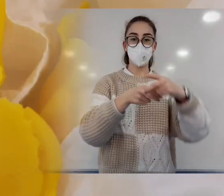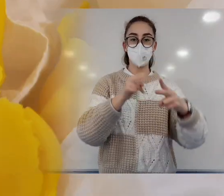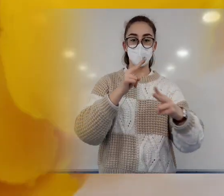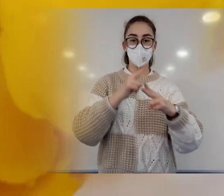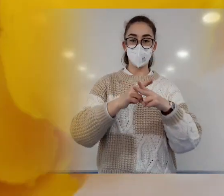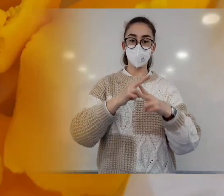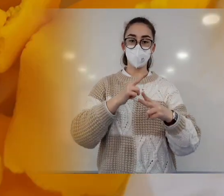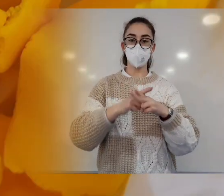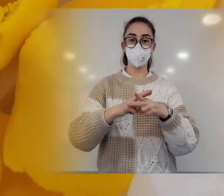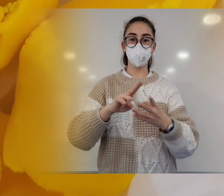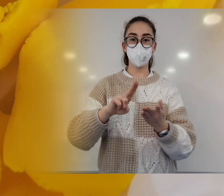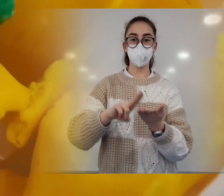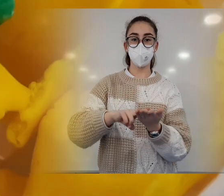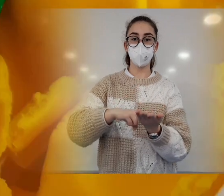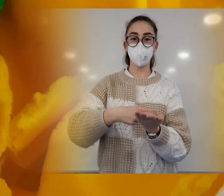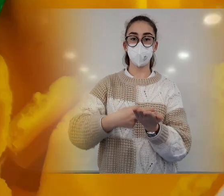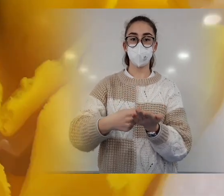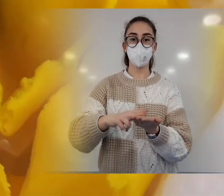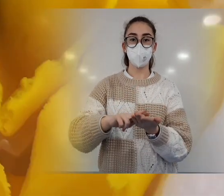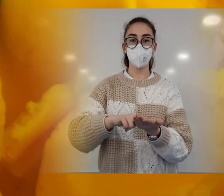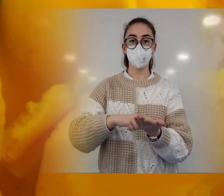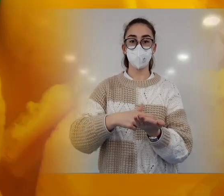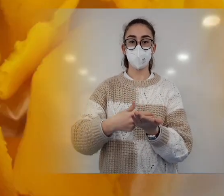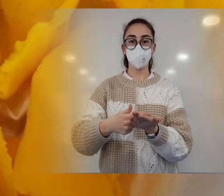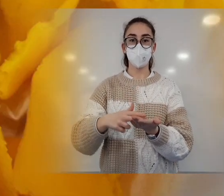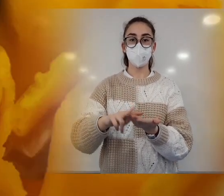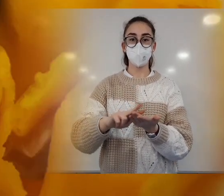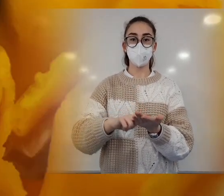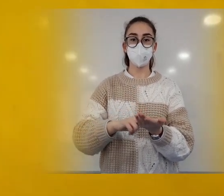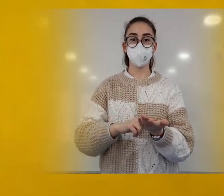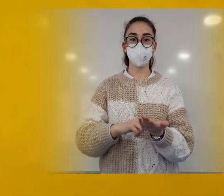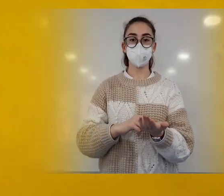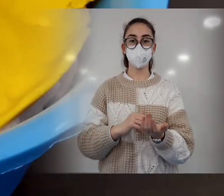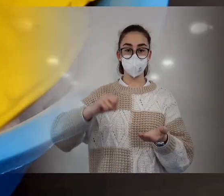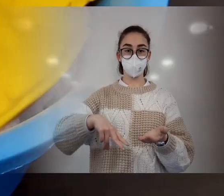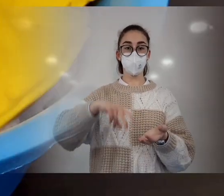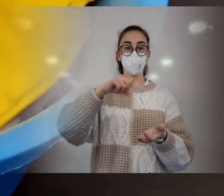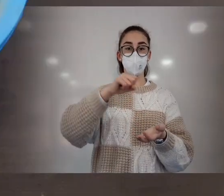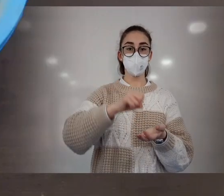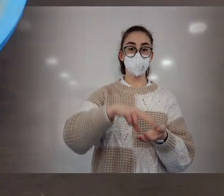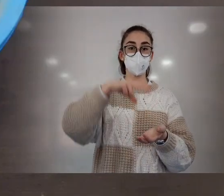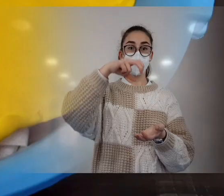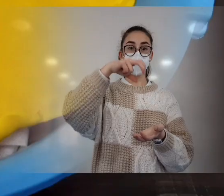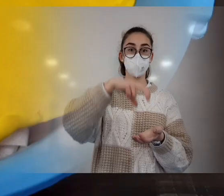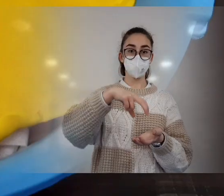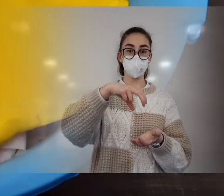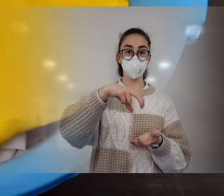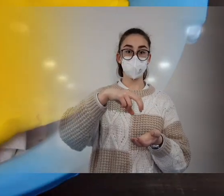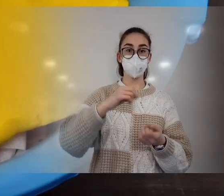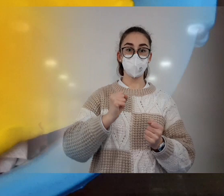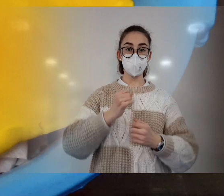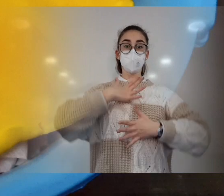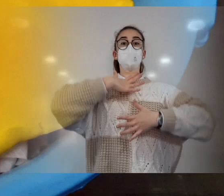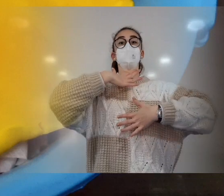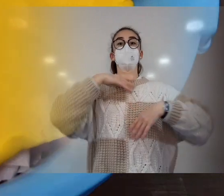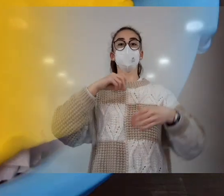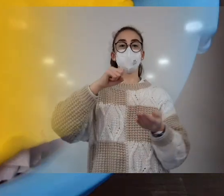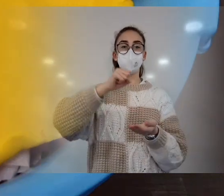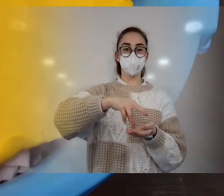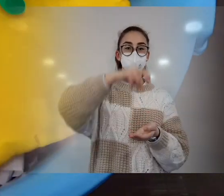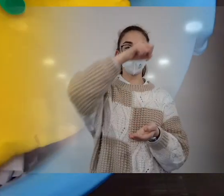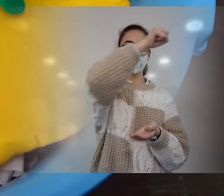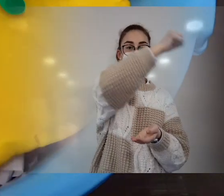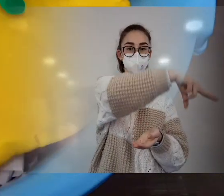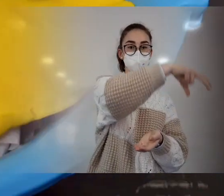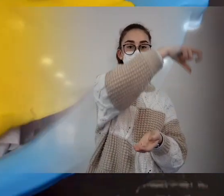les anques i sacsejar-se, la nata es va convertir en mantega. La granota, sorpresa, va fer un salt i,